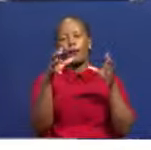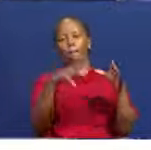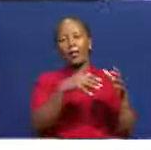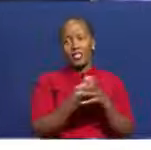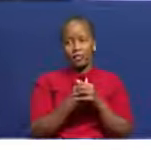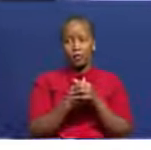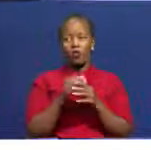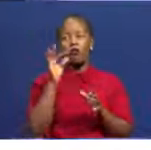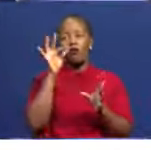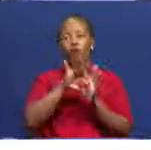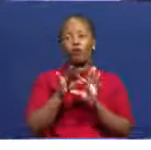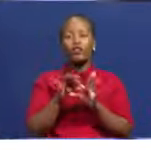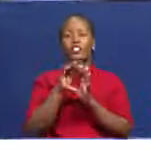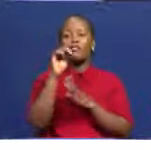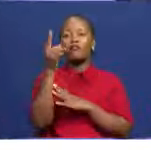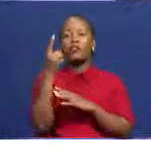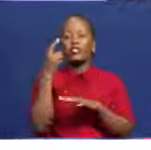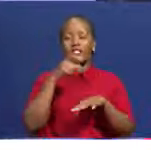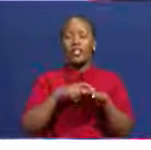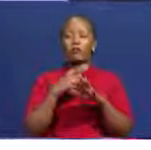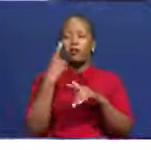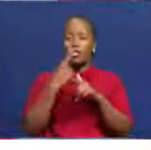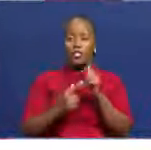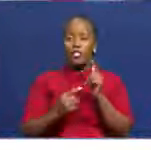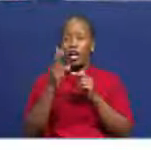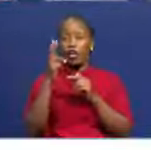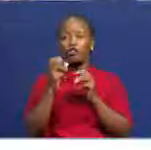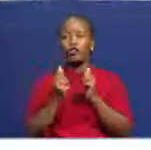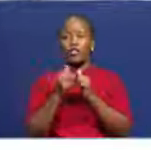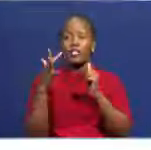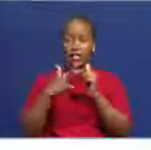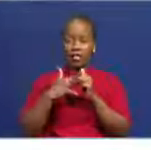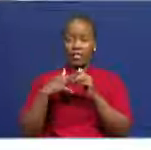Alichaguliwa kwa mara ya kwanza mwaka 2018, ambapo alichukua